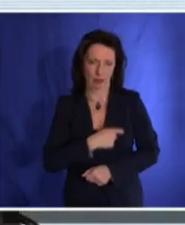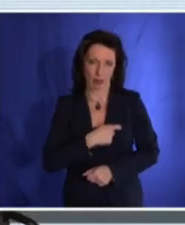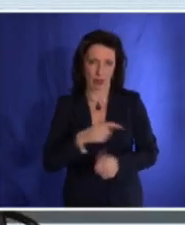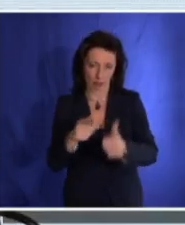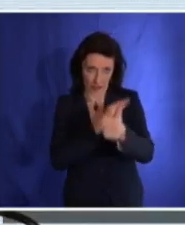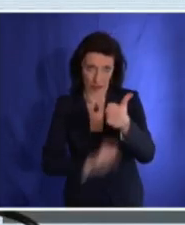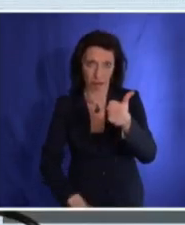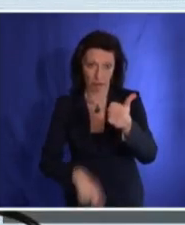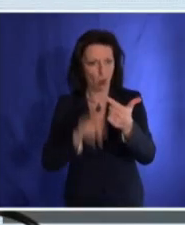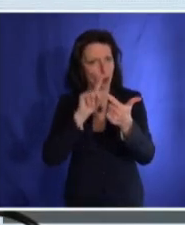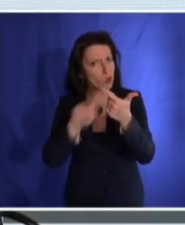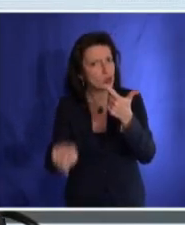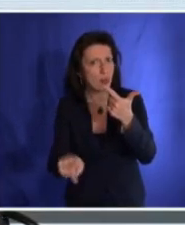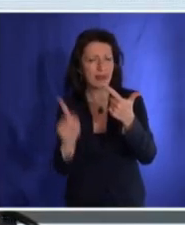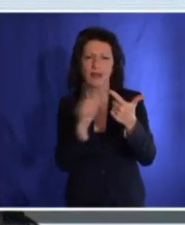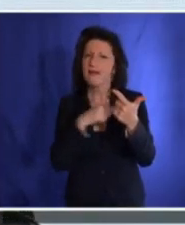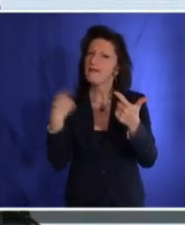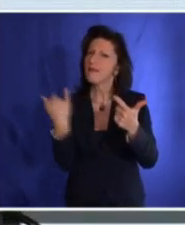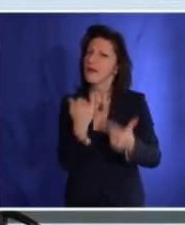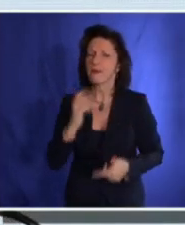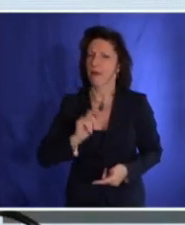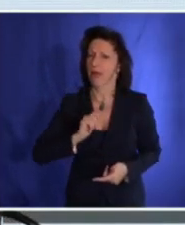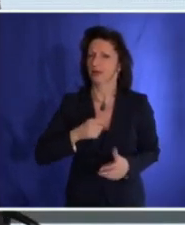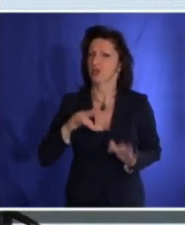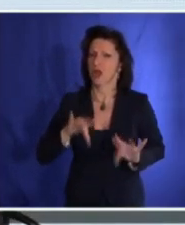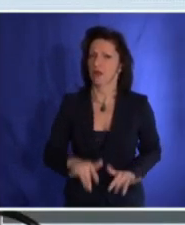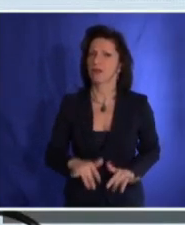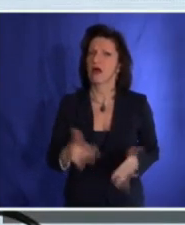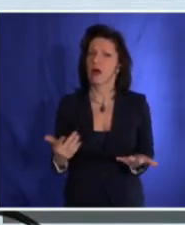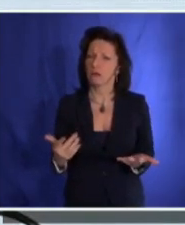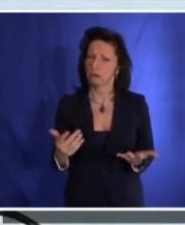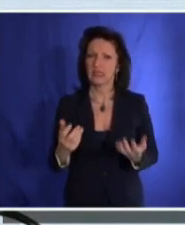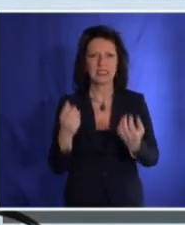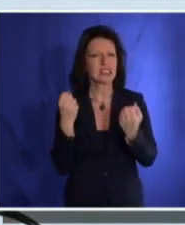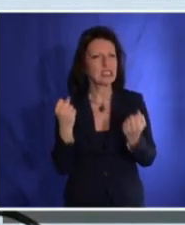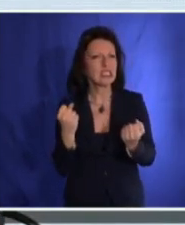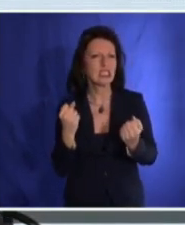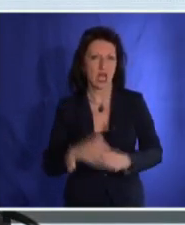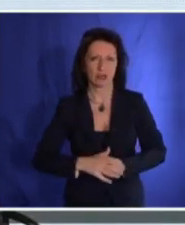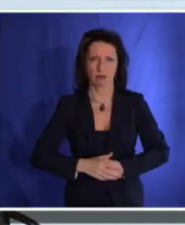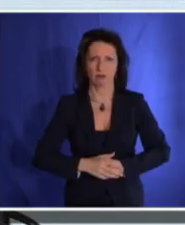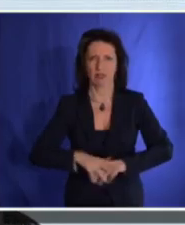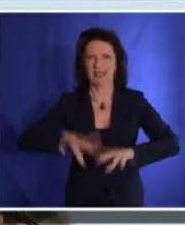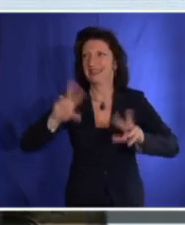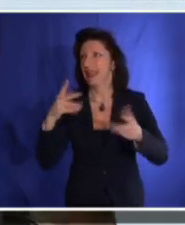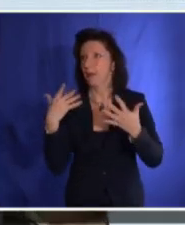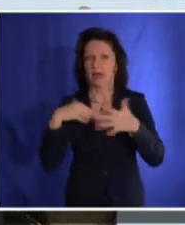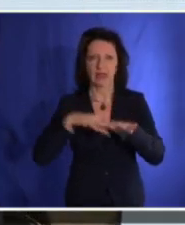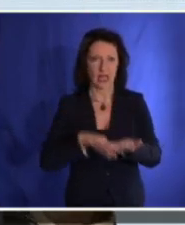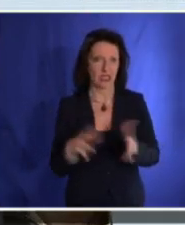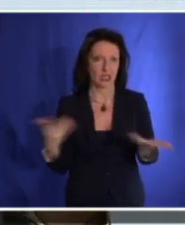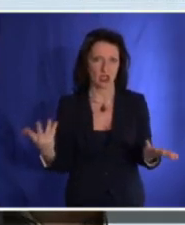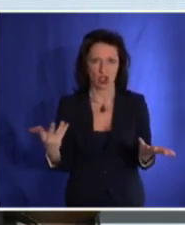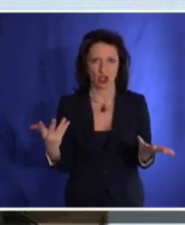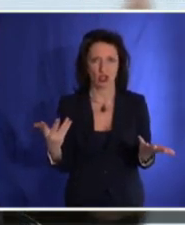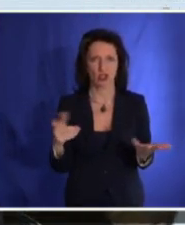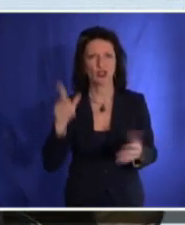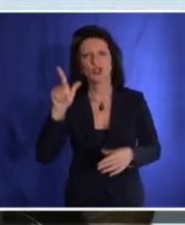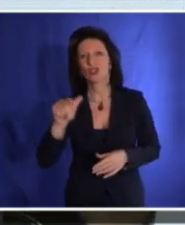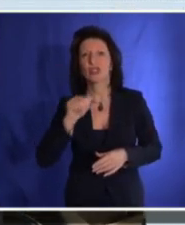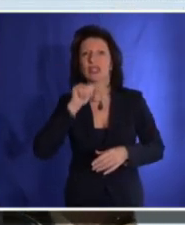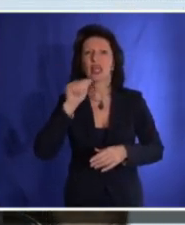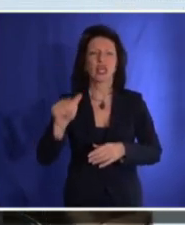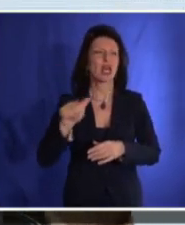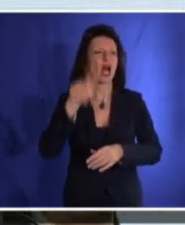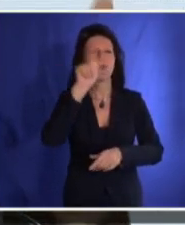haben immer die Idee gehabt oder die Einstellung, machen wir da das Sicherheits- oder Integrationsthema nicht. Dieses Schmiedl-Schmidt-Prinzip, der